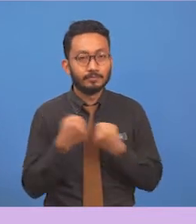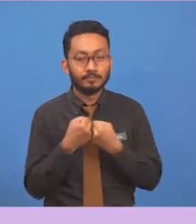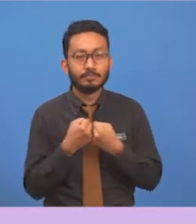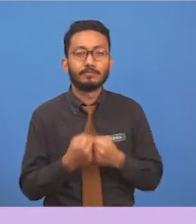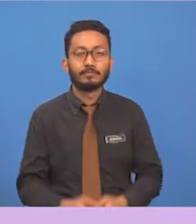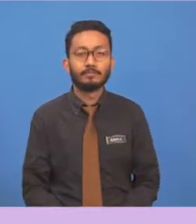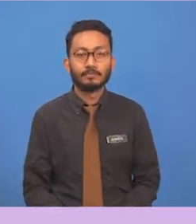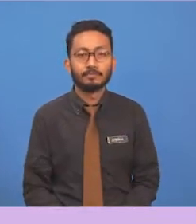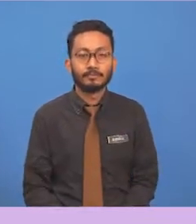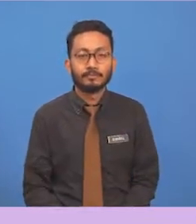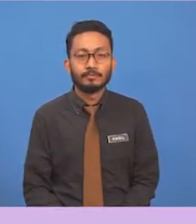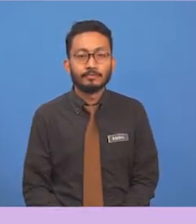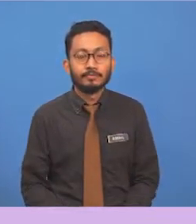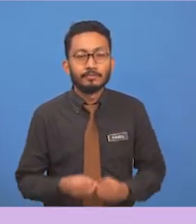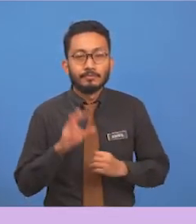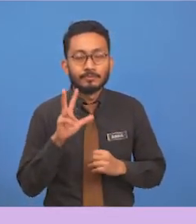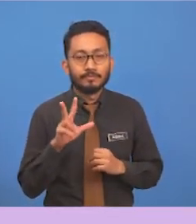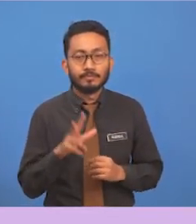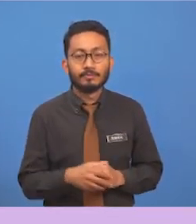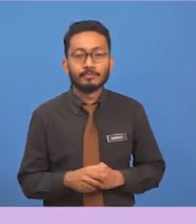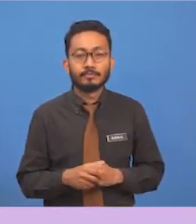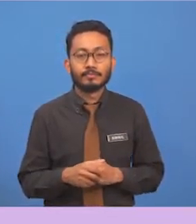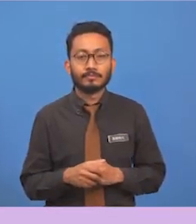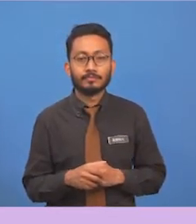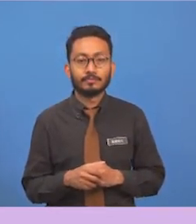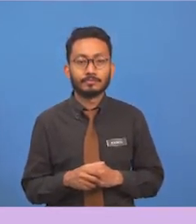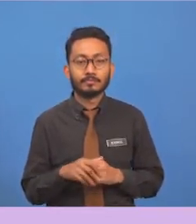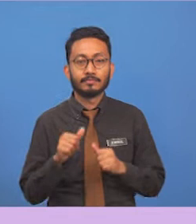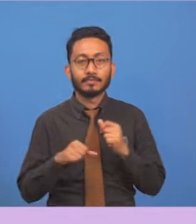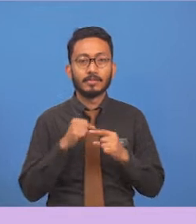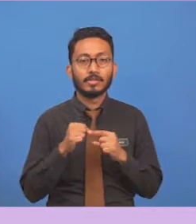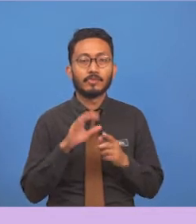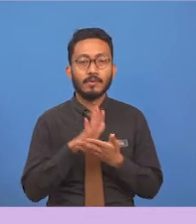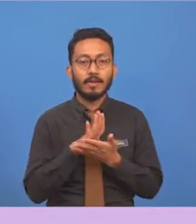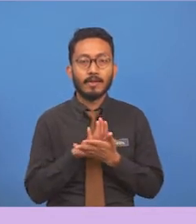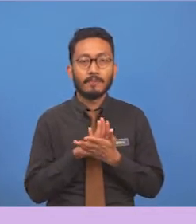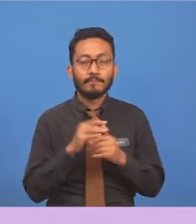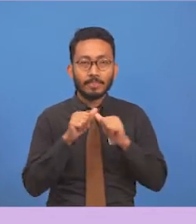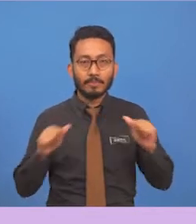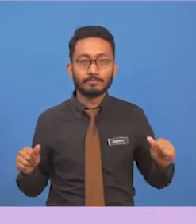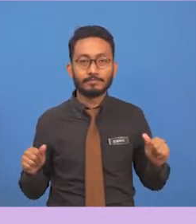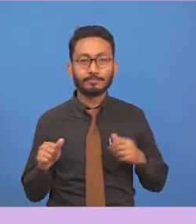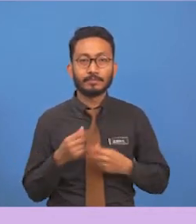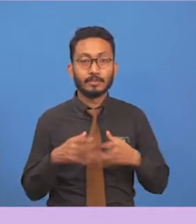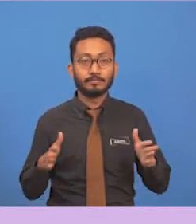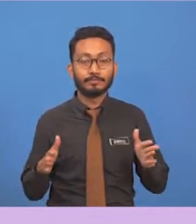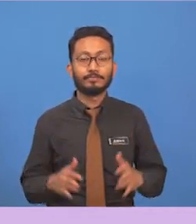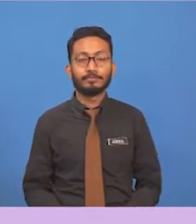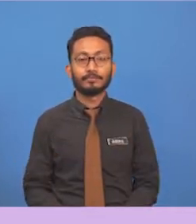Fals ketiga mewujudkan suasana sekolah aman dan harmonis